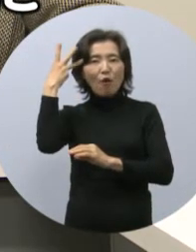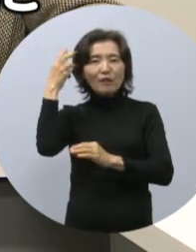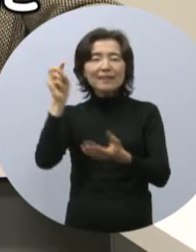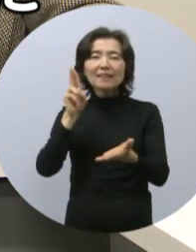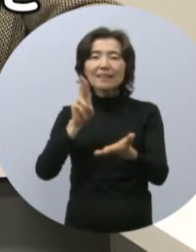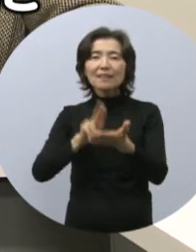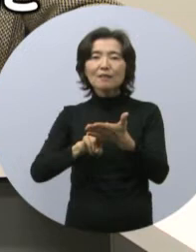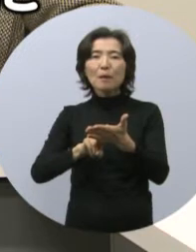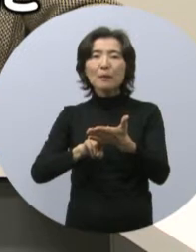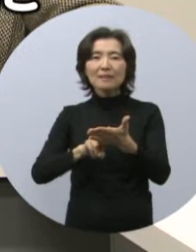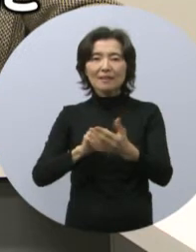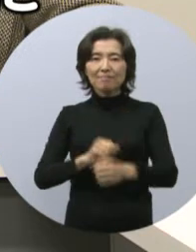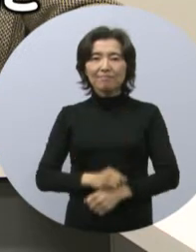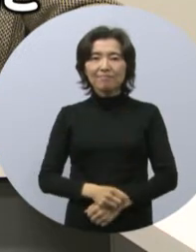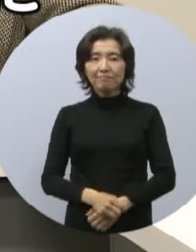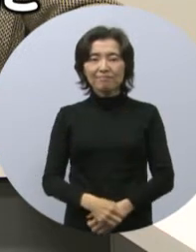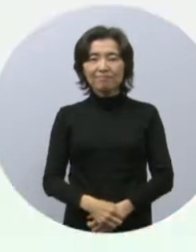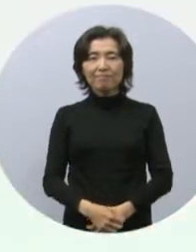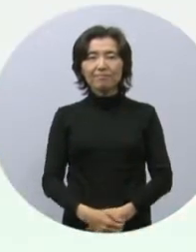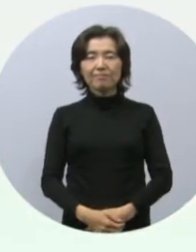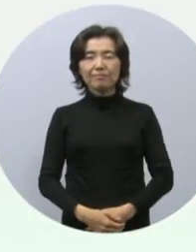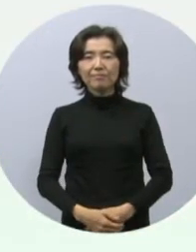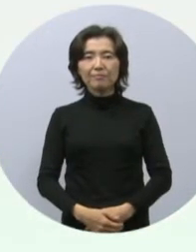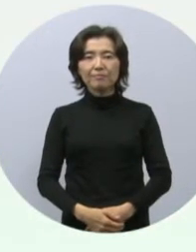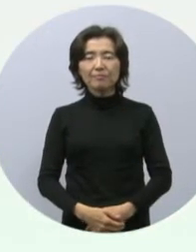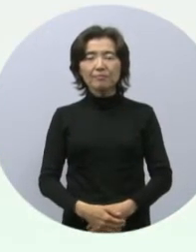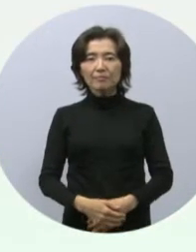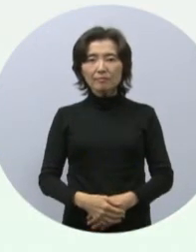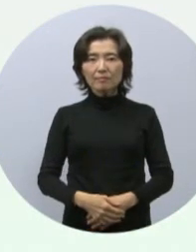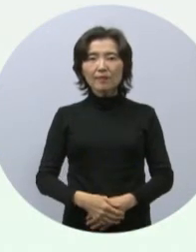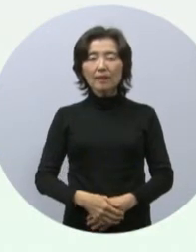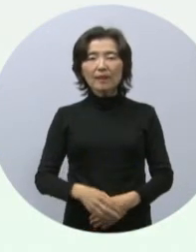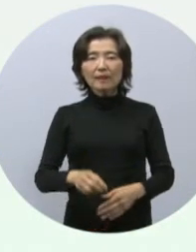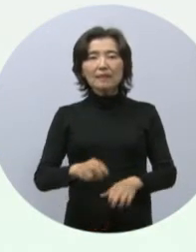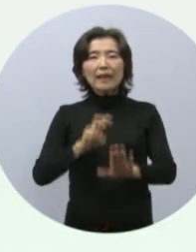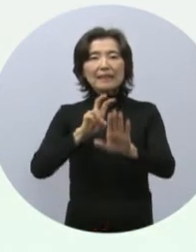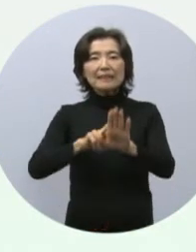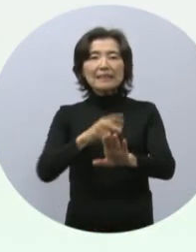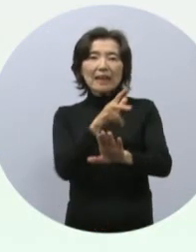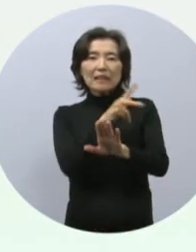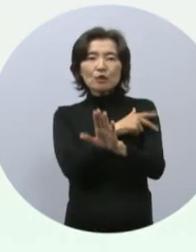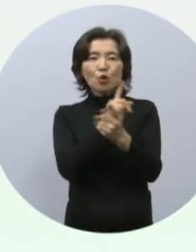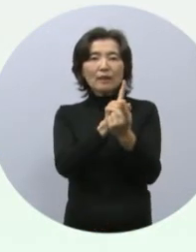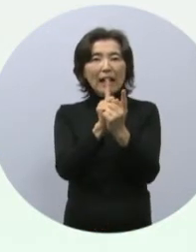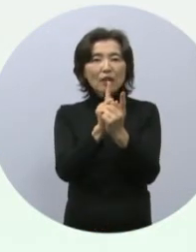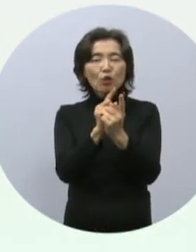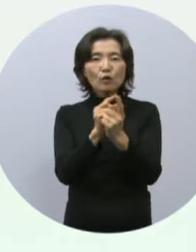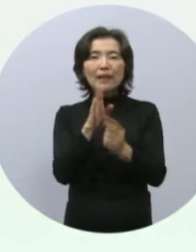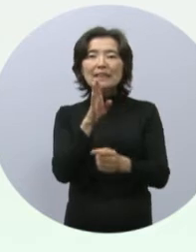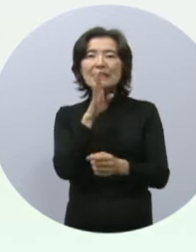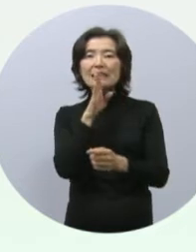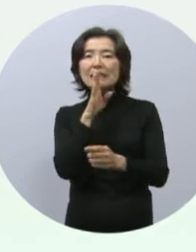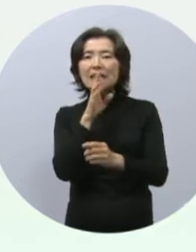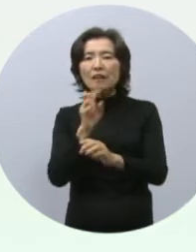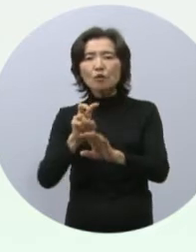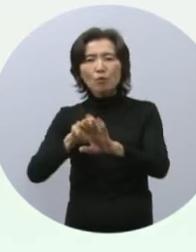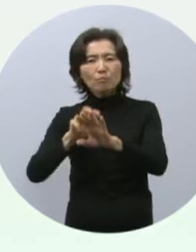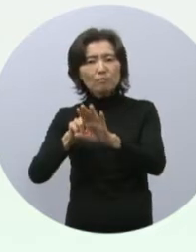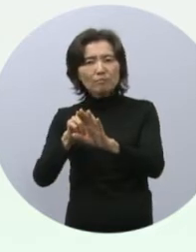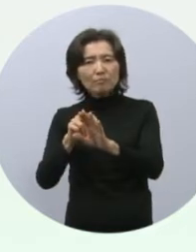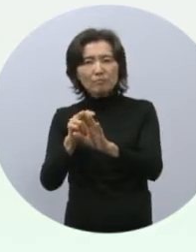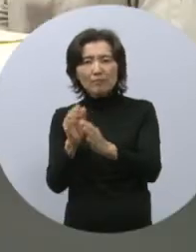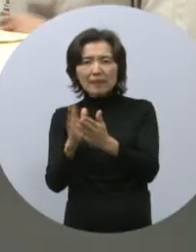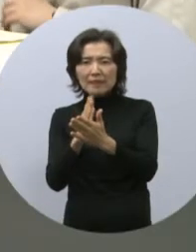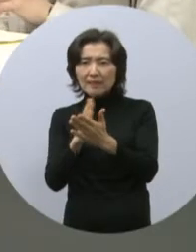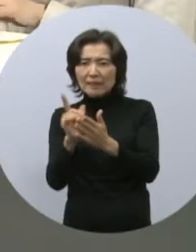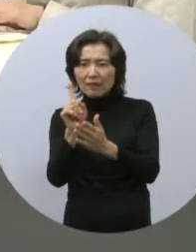いまして決めました。 それでは診断士さんの対応や実際の診断はいかがでした